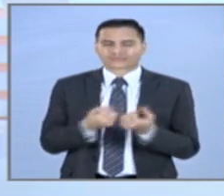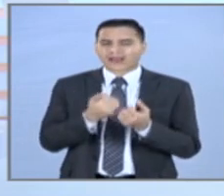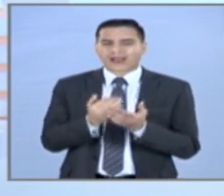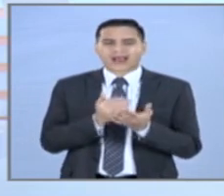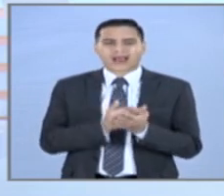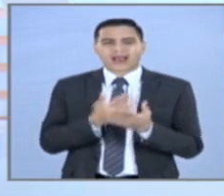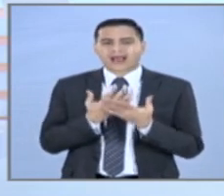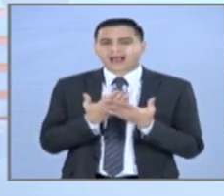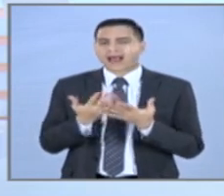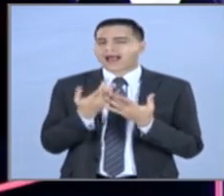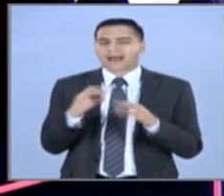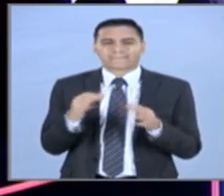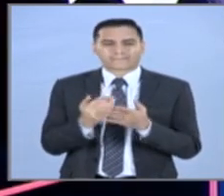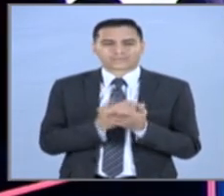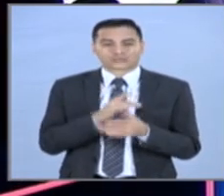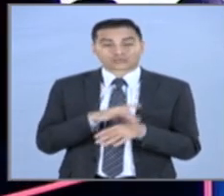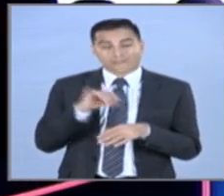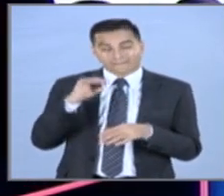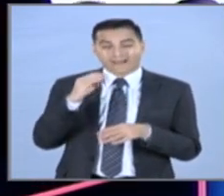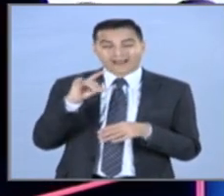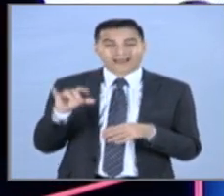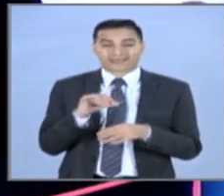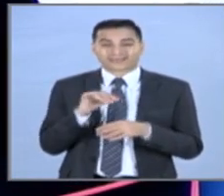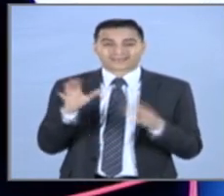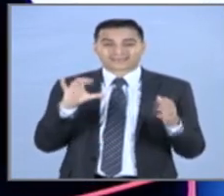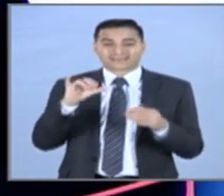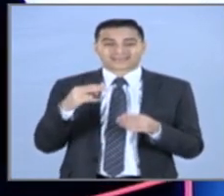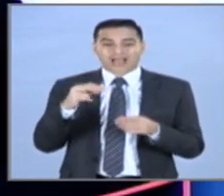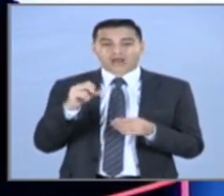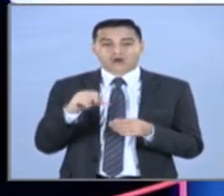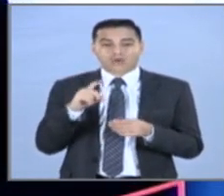أي حاجة تانية، وهو ده اللي جعل من